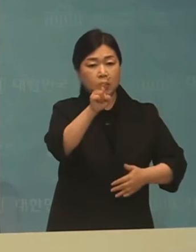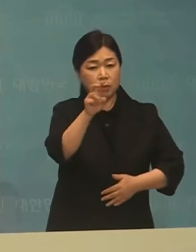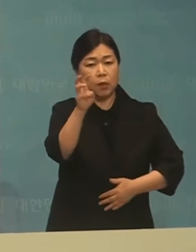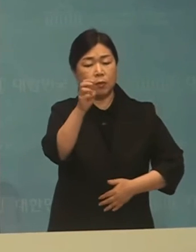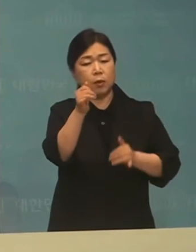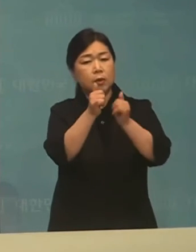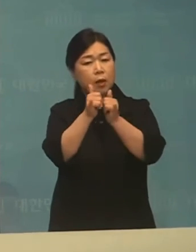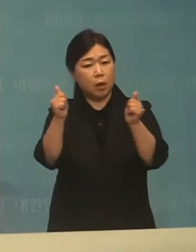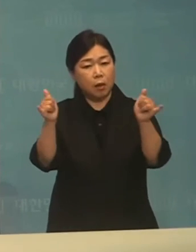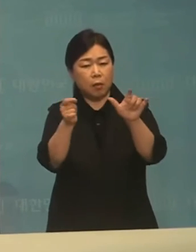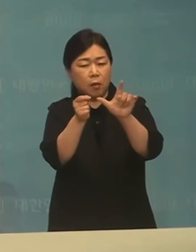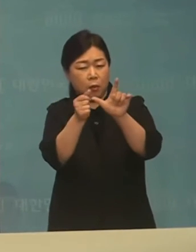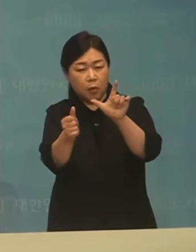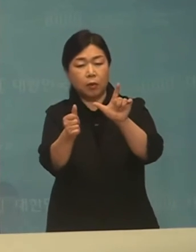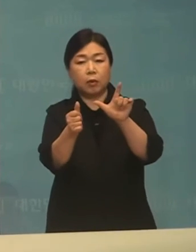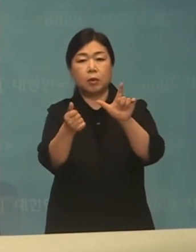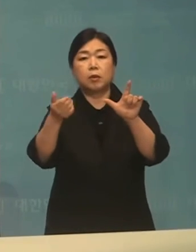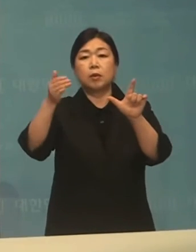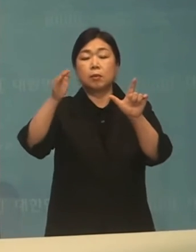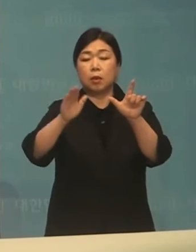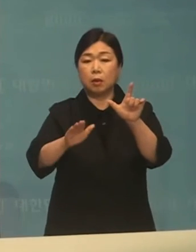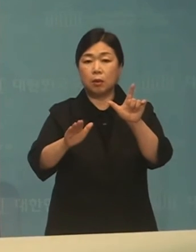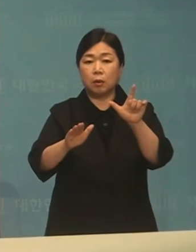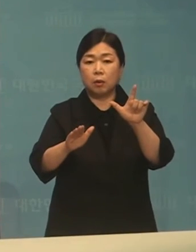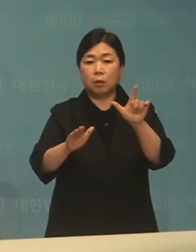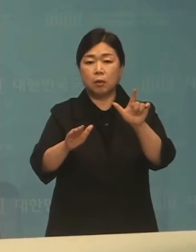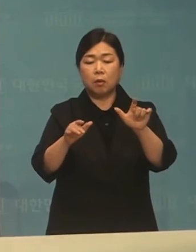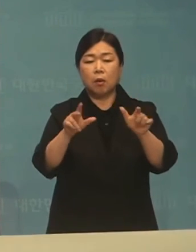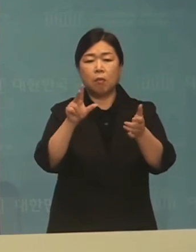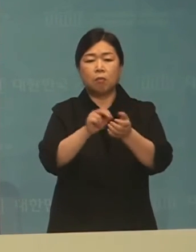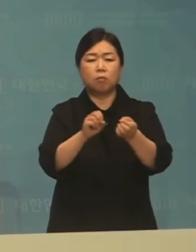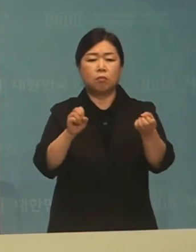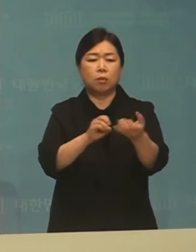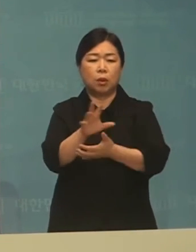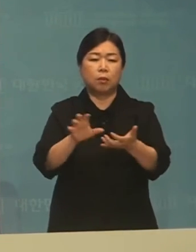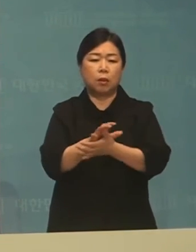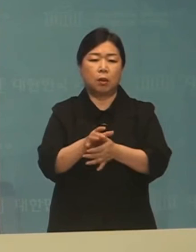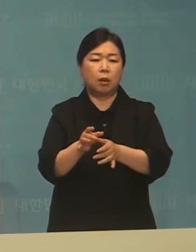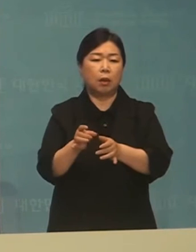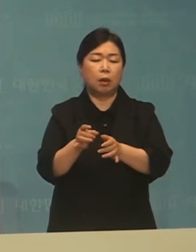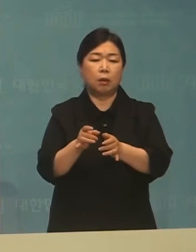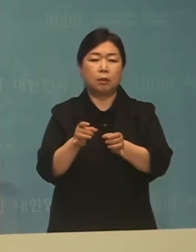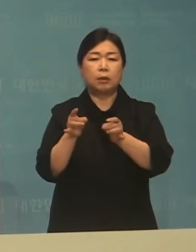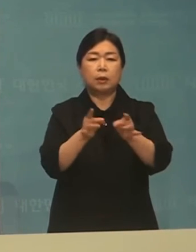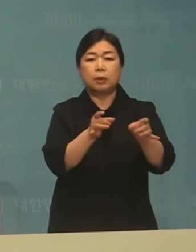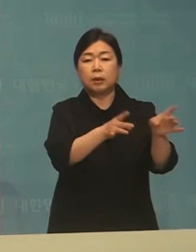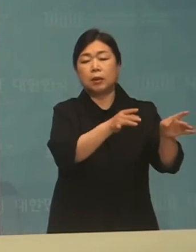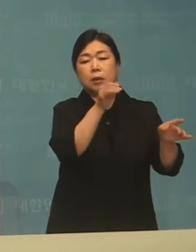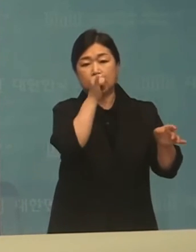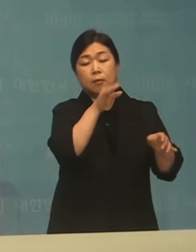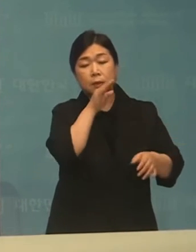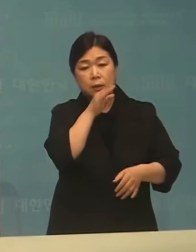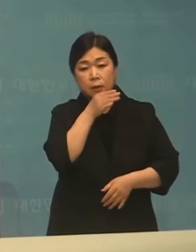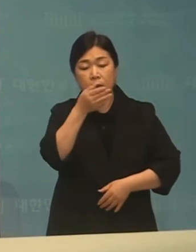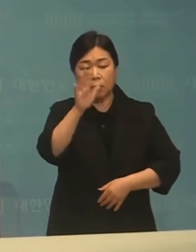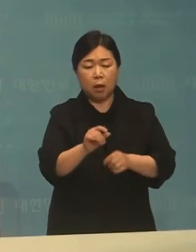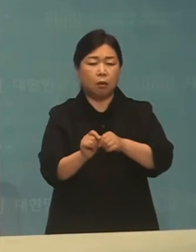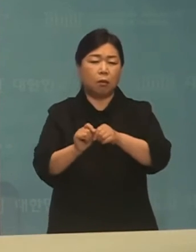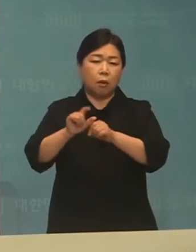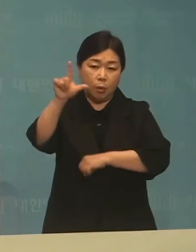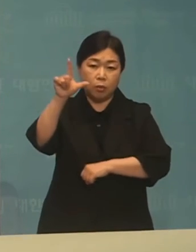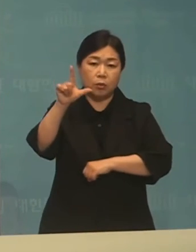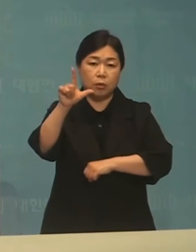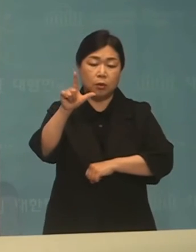20-30년 극소수이긴 하지만 분란이 있는 것은 사실입니다. 그러나 절대 다수의 회원은